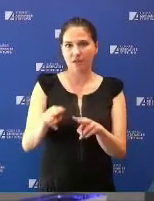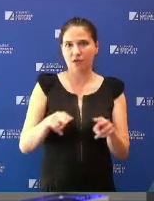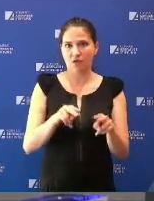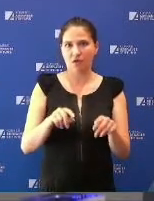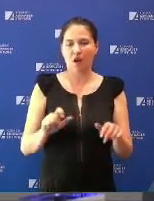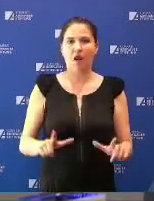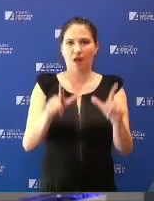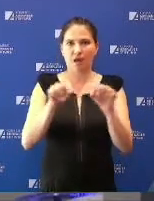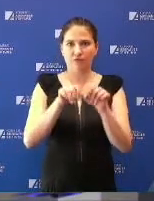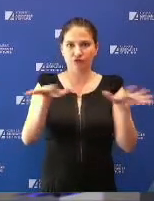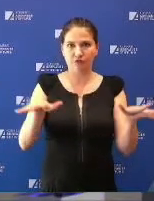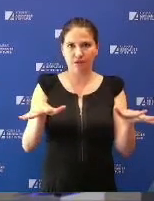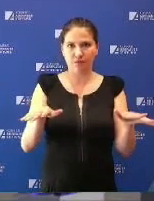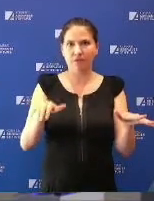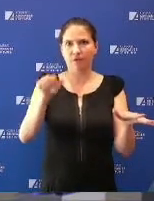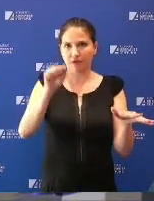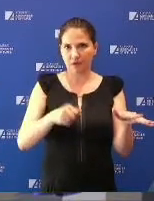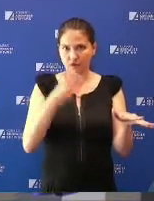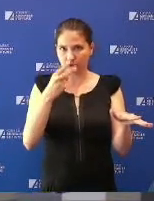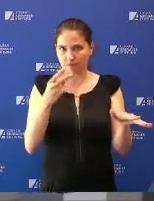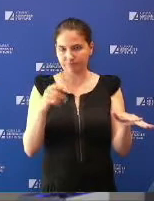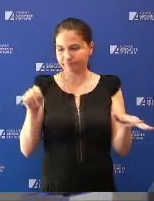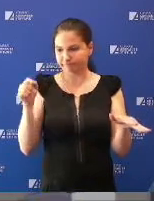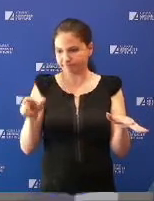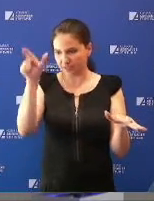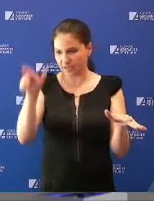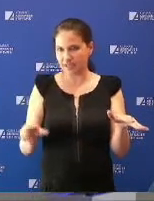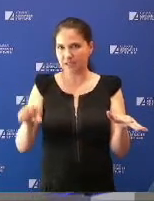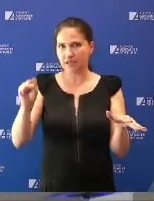haben Sie rechts die Möglichkeit,